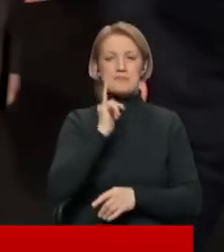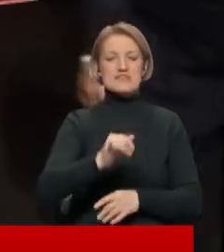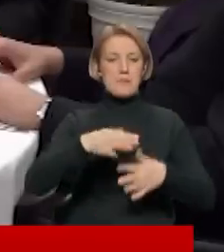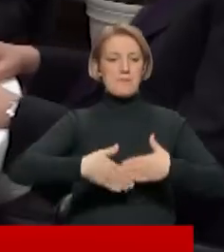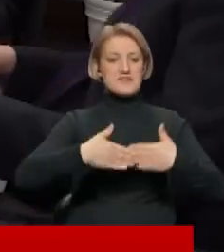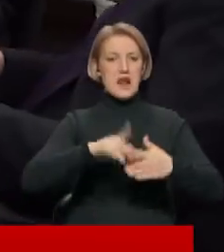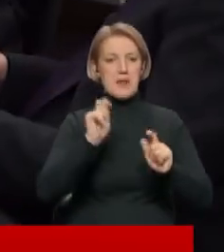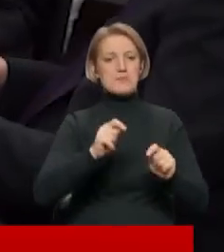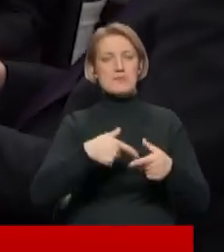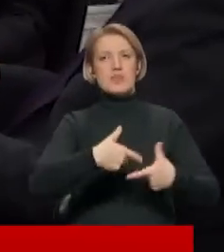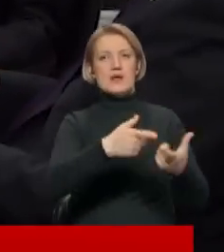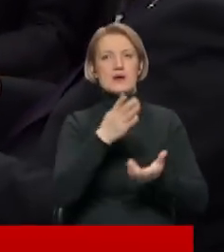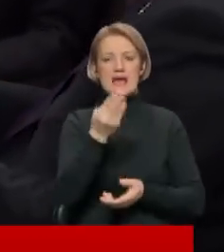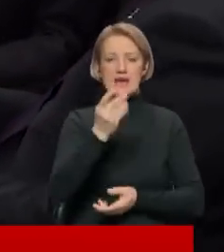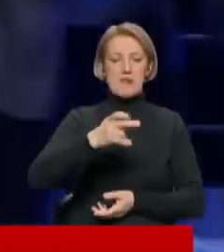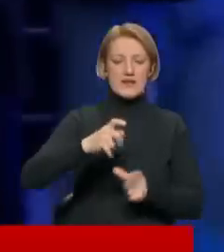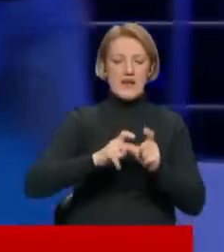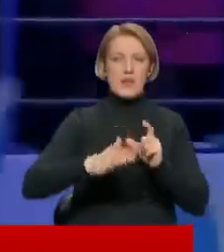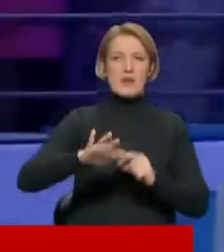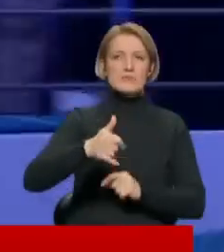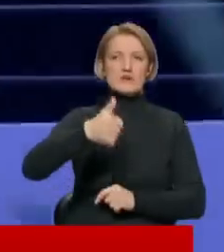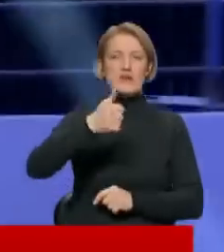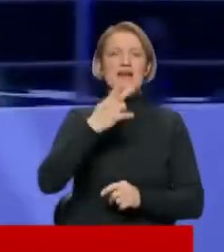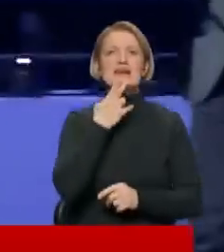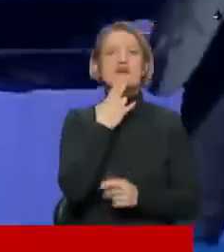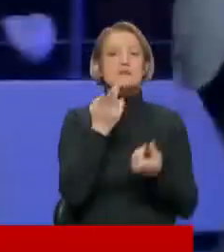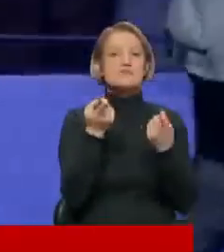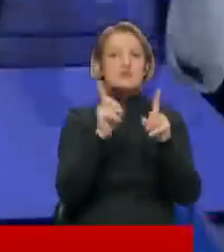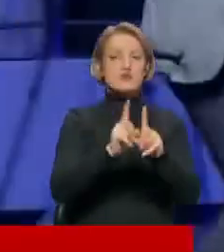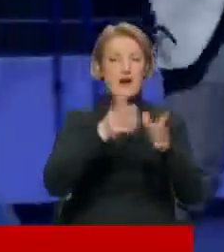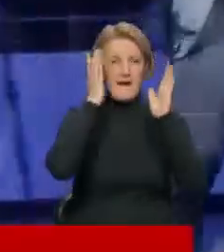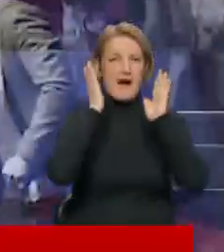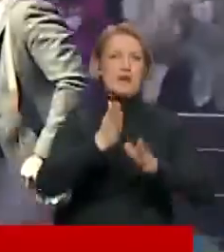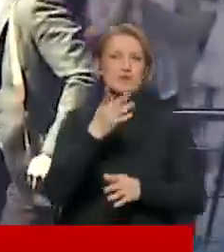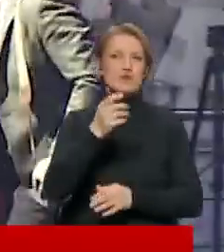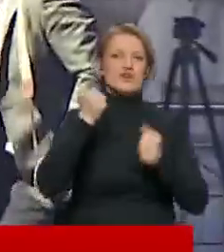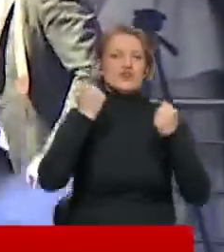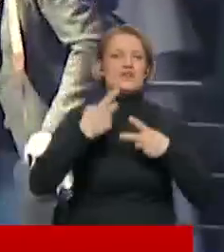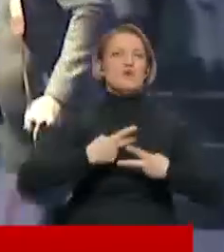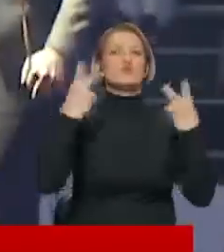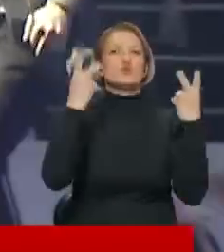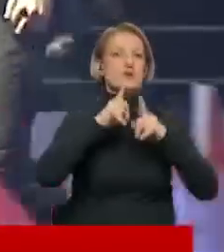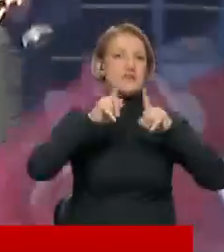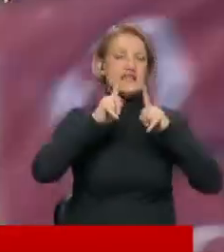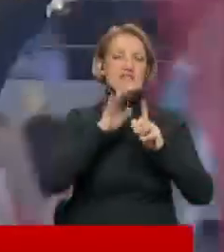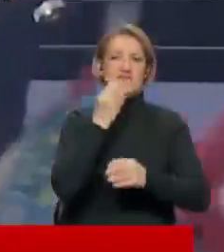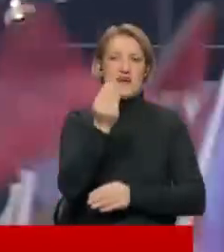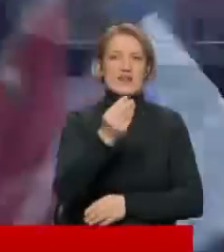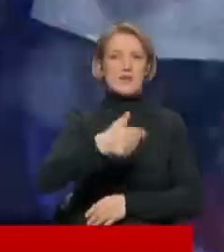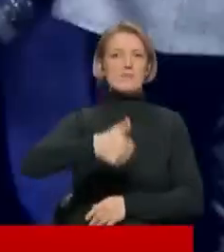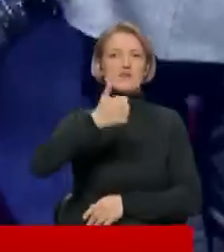yapmakla suçladı iyi parti lideri Akşener Ankara'daki kadın buluşmasından Kahrolsun İstidat Yaşasın Hürriyet diye ses verdi